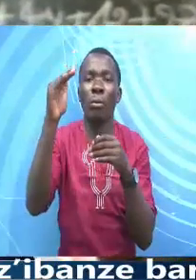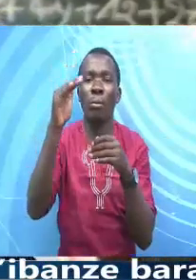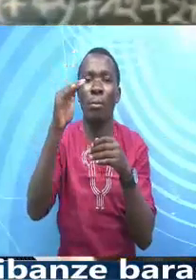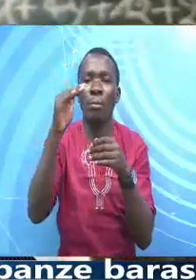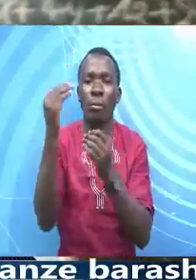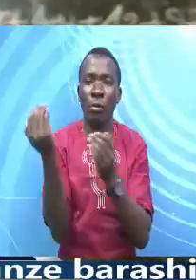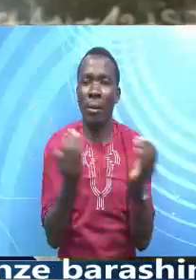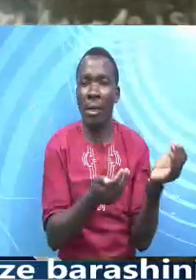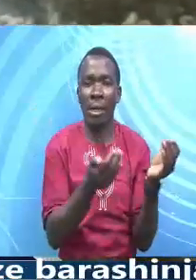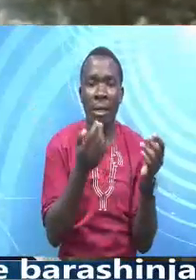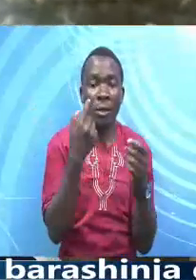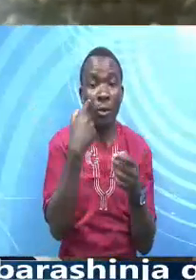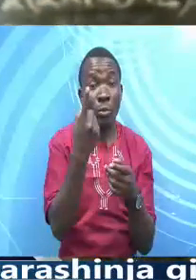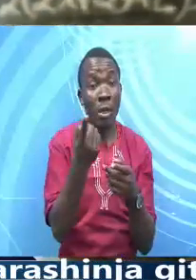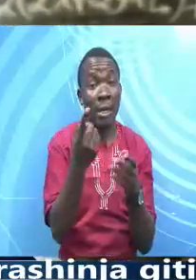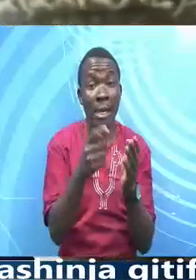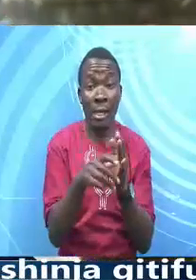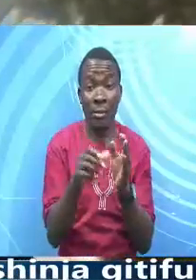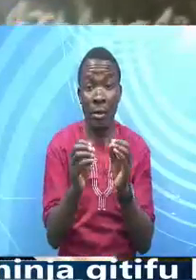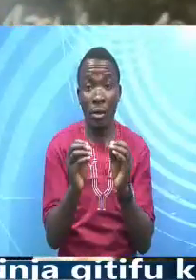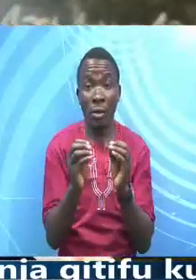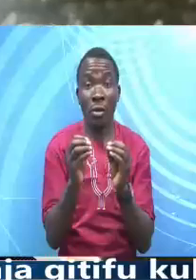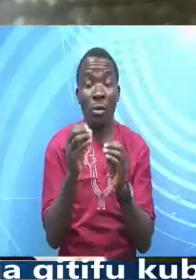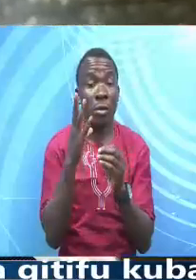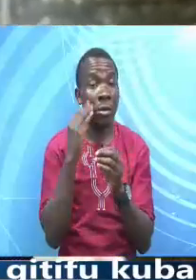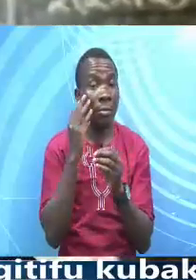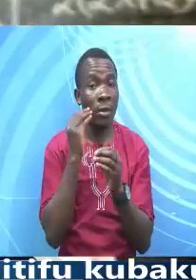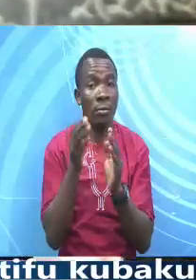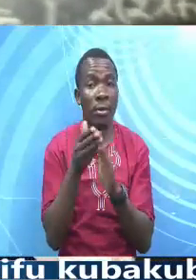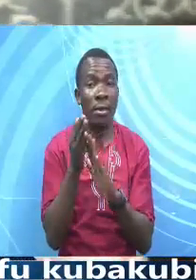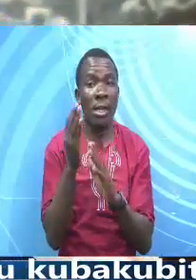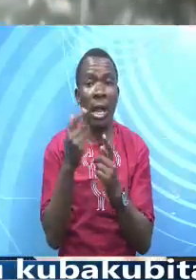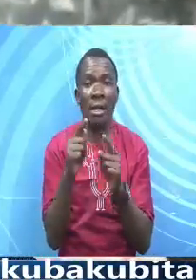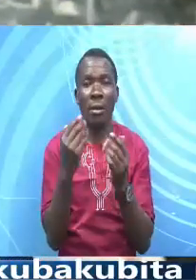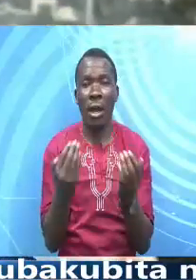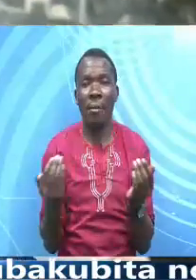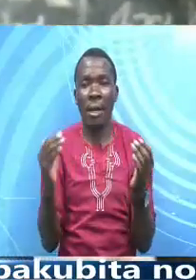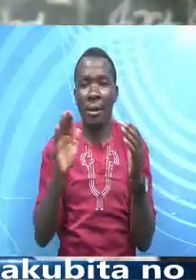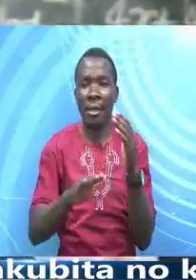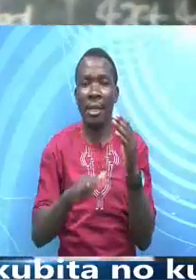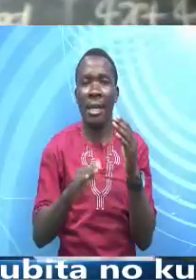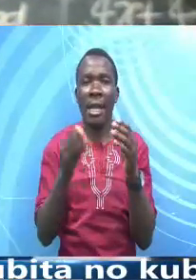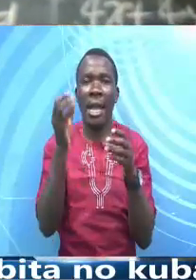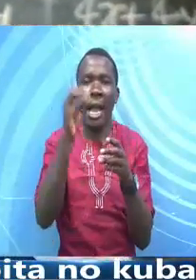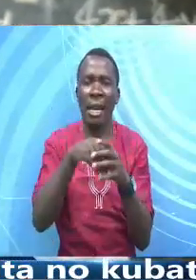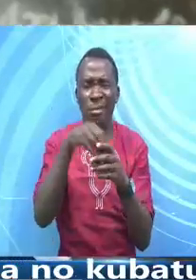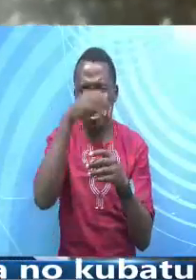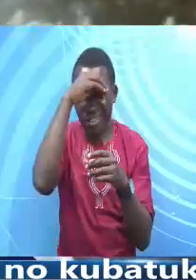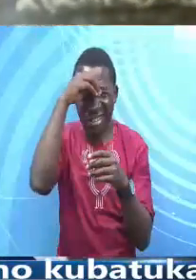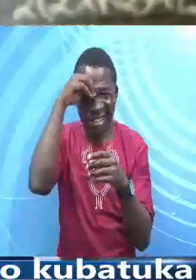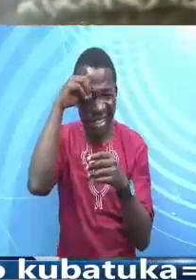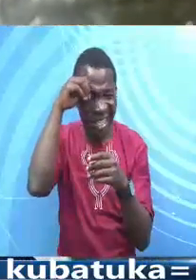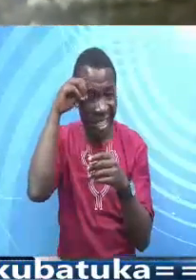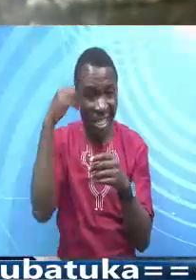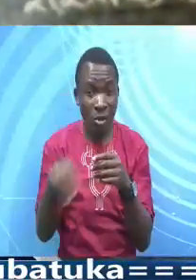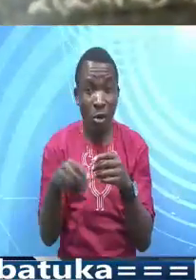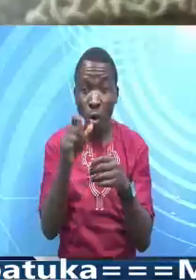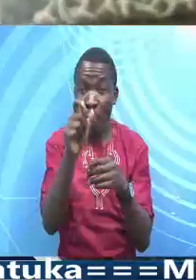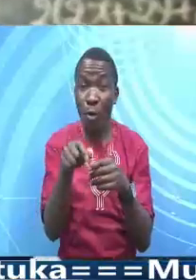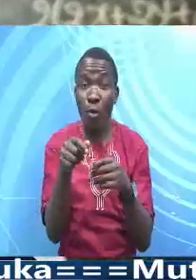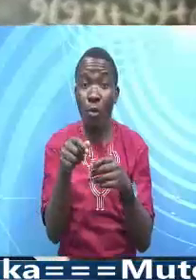tubona nta kibazo ntibatinze kubimenyera ariko ku bana batoya hazazamo kugoranamo gakeya gukora umuntu